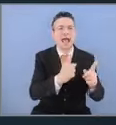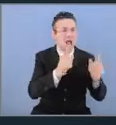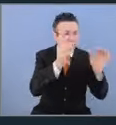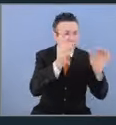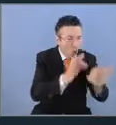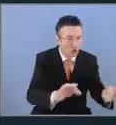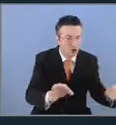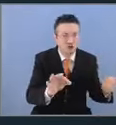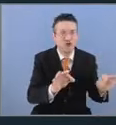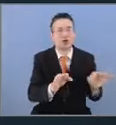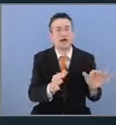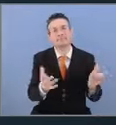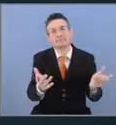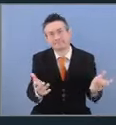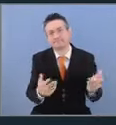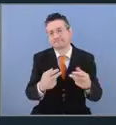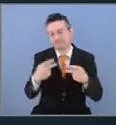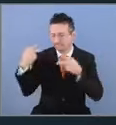nel Lazio,